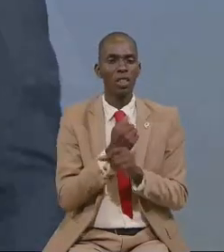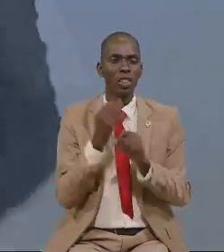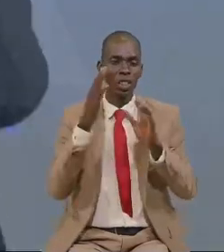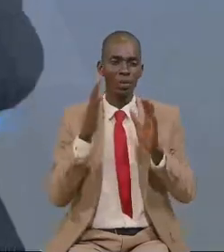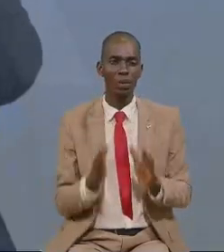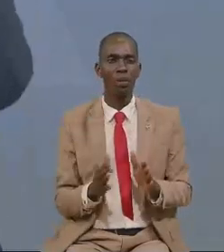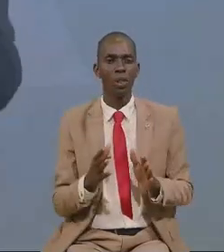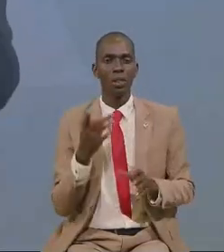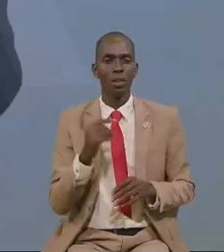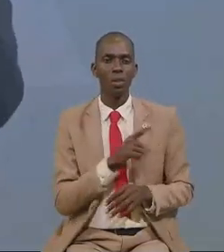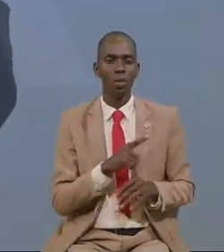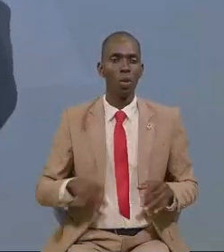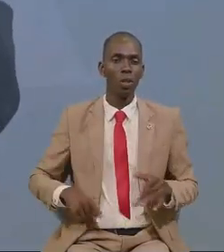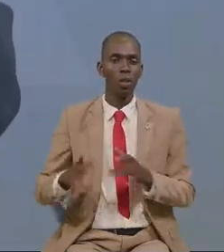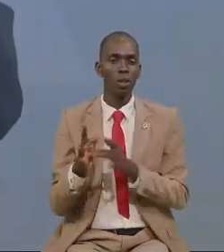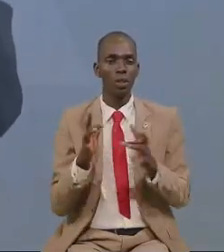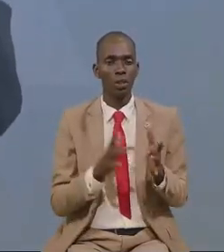Seigneur Jésus-Christ.